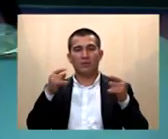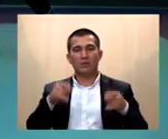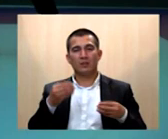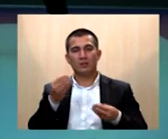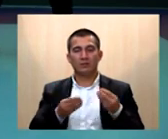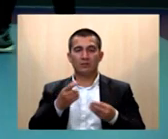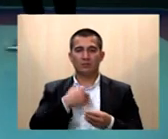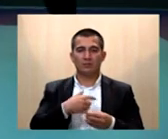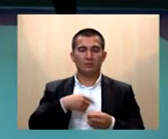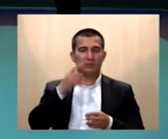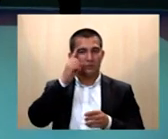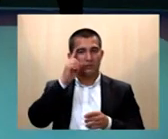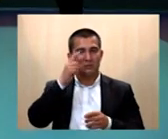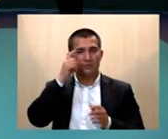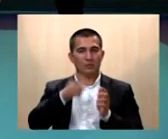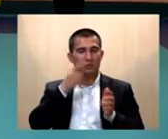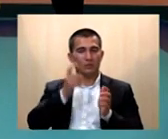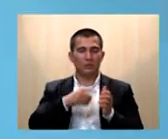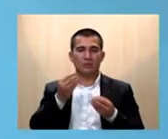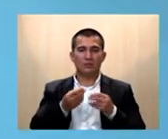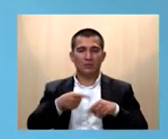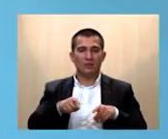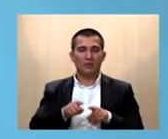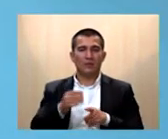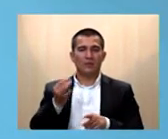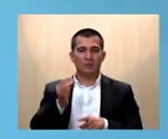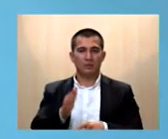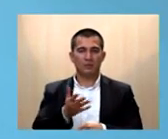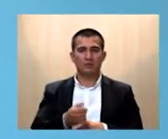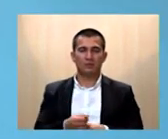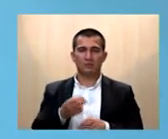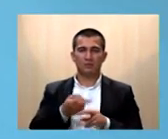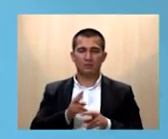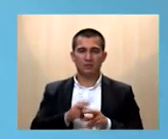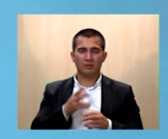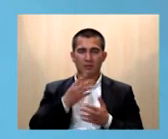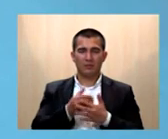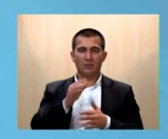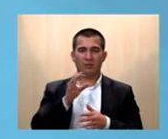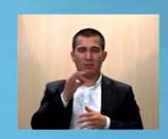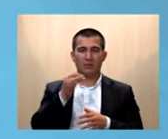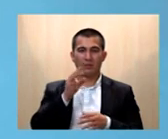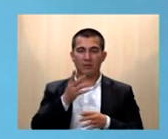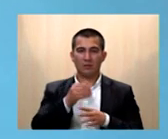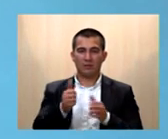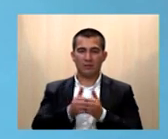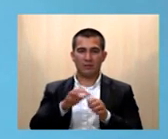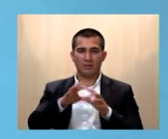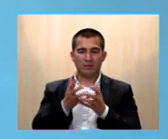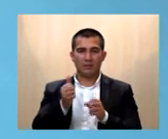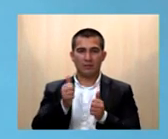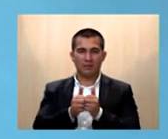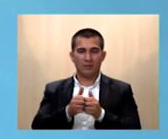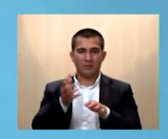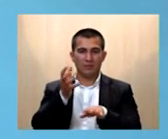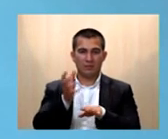turaman. Uzoq masofaga tepayotganda to'pni tayanish, to'p oyog'imiz to'pning oldida va oyog'ining